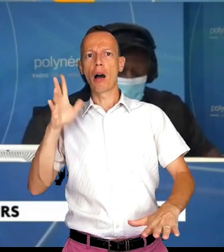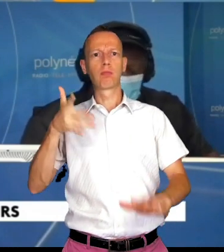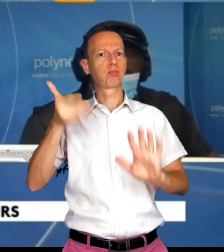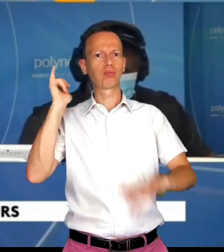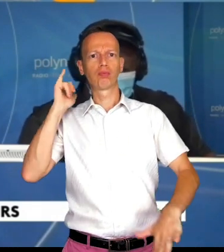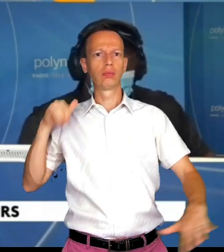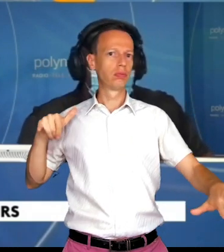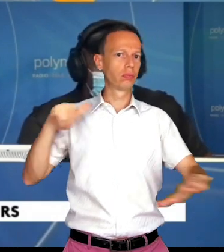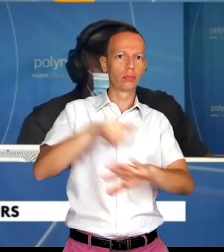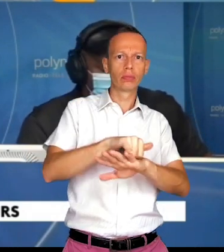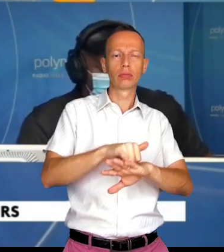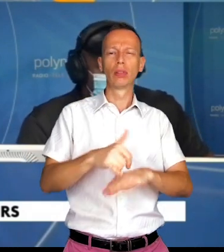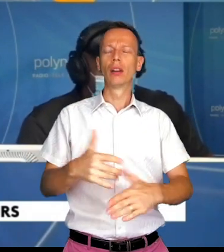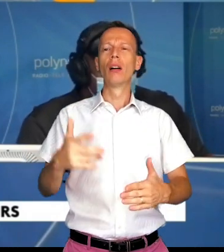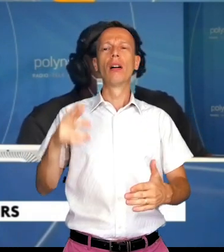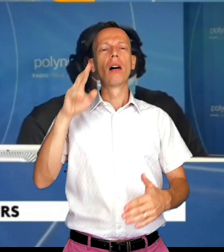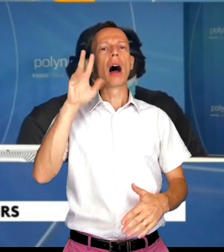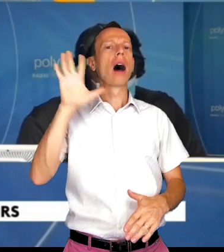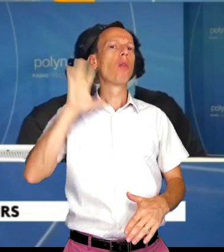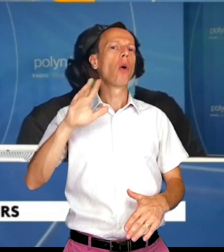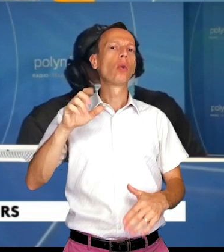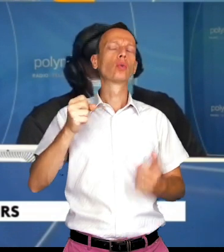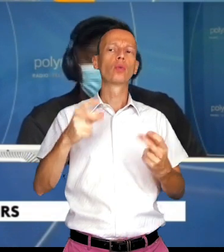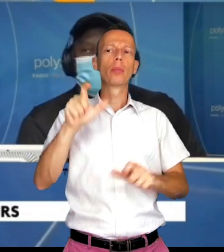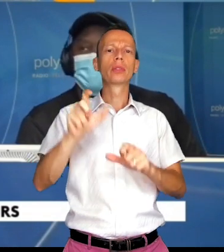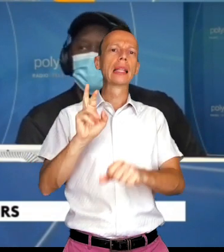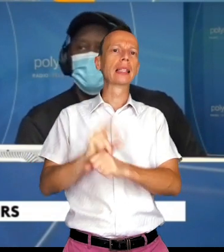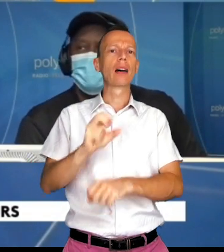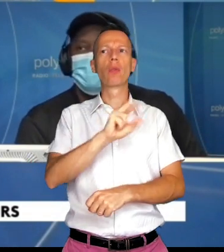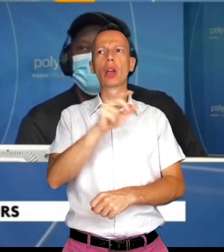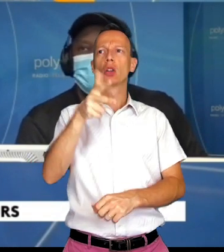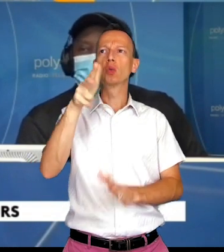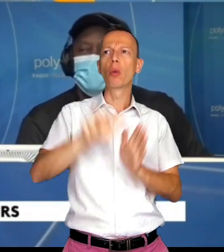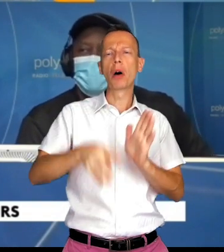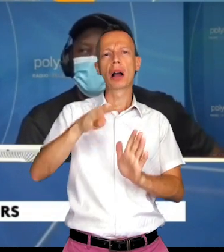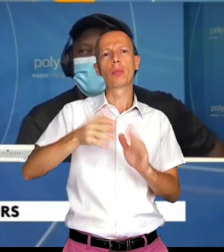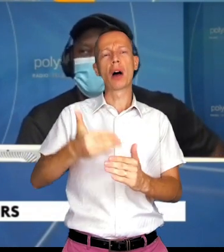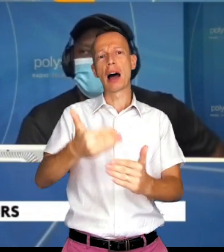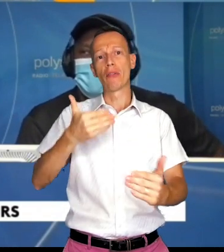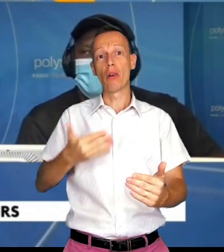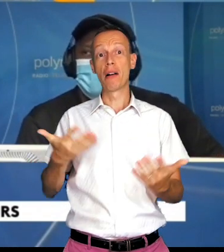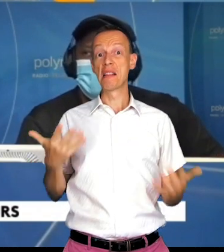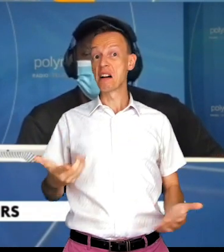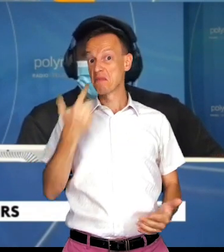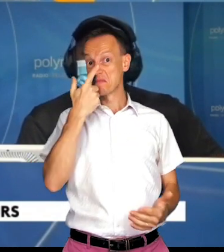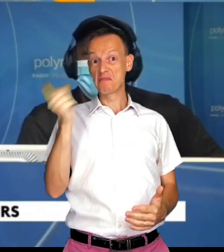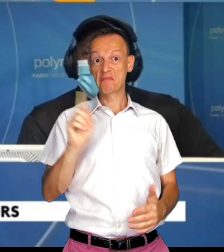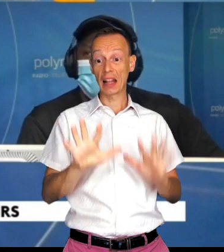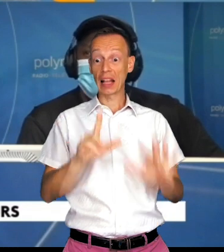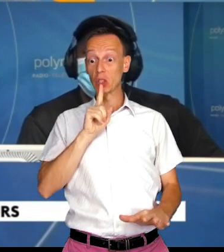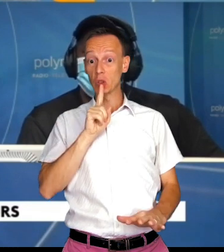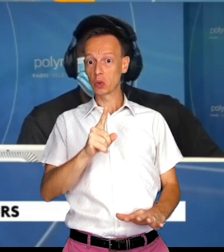voyageur attend jusqu'au dernier moment. Contrairement à avant, enfin, la moyenne de réservation de séjour avant était d'environ 3 à 4 mois. Aujourd'hui,